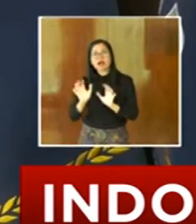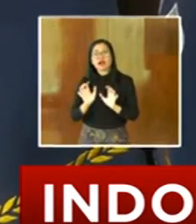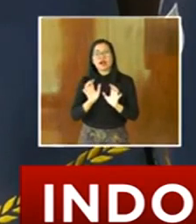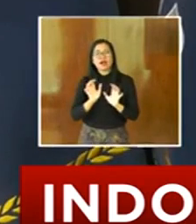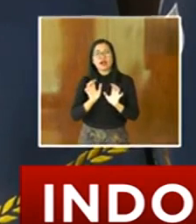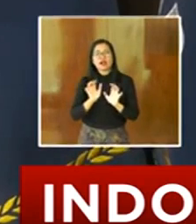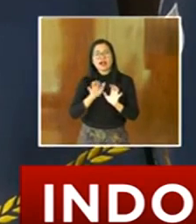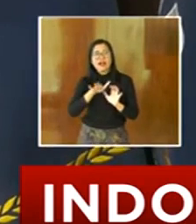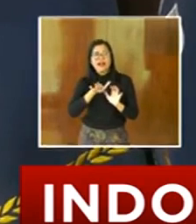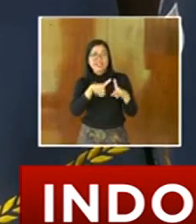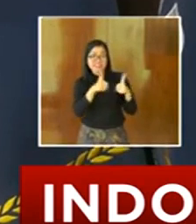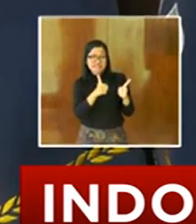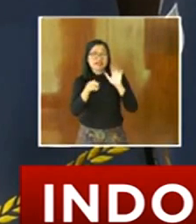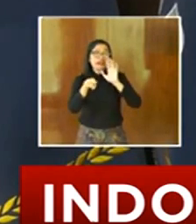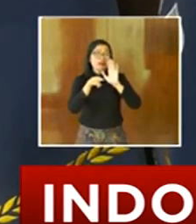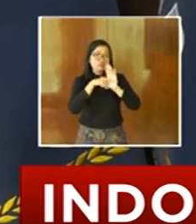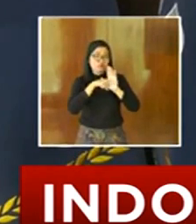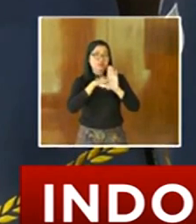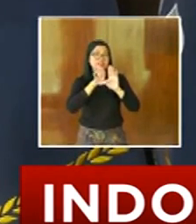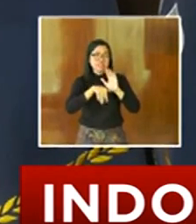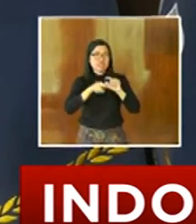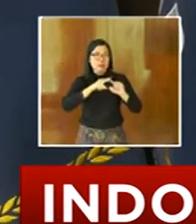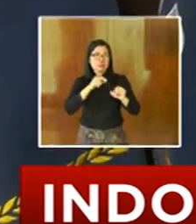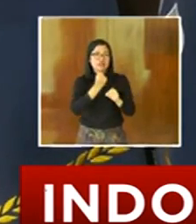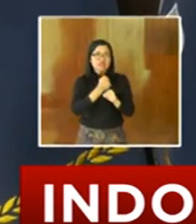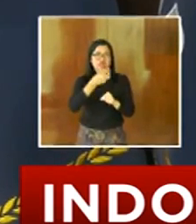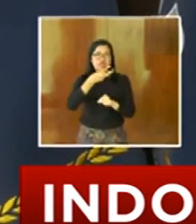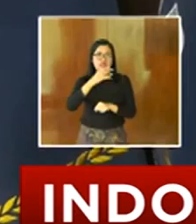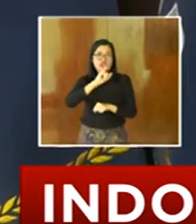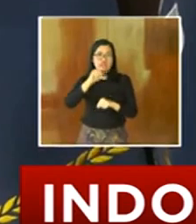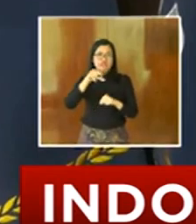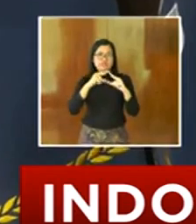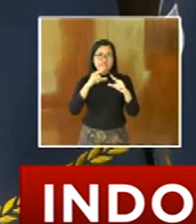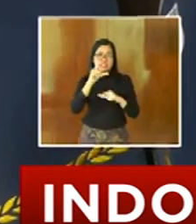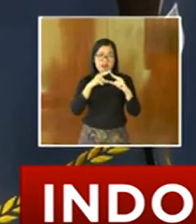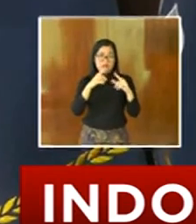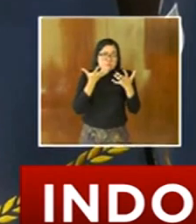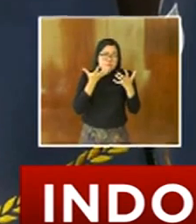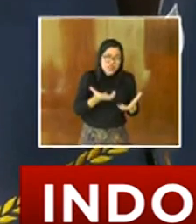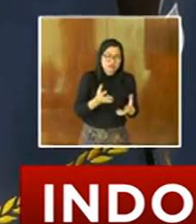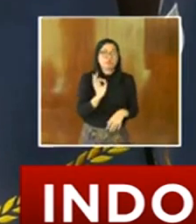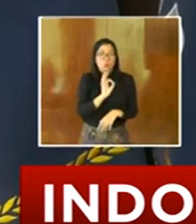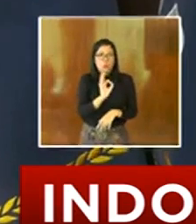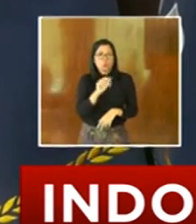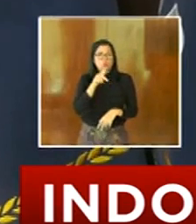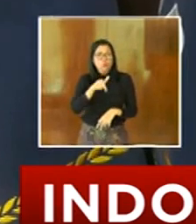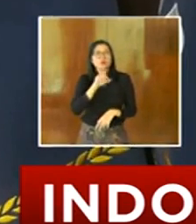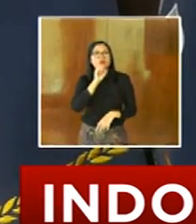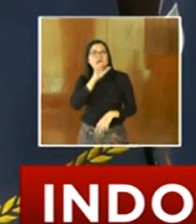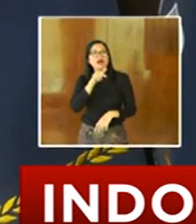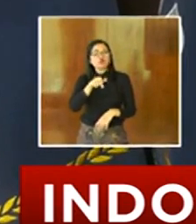hasilnya masih negatif tetapi gejalanya juga tidak terlalu berat kita minta untuk melaksankan